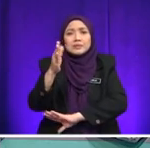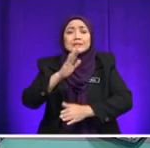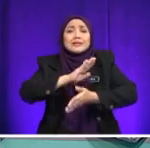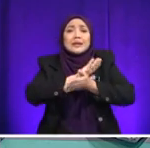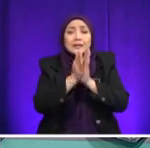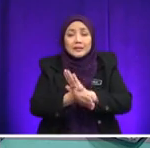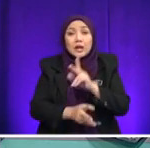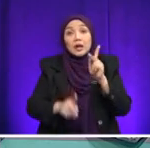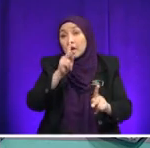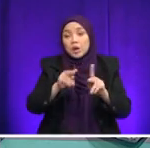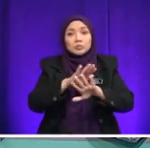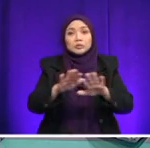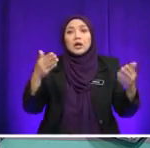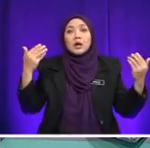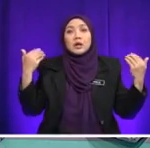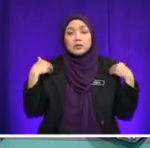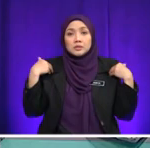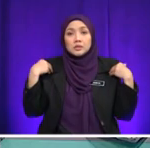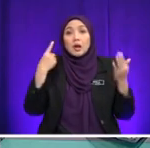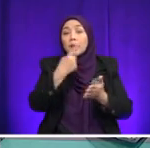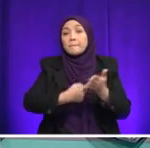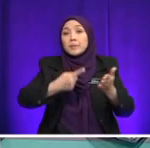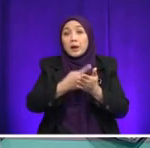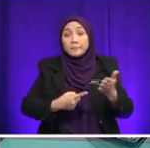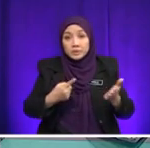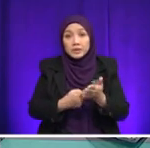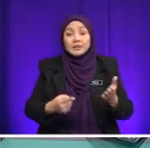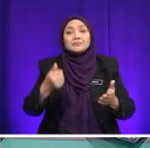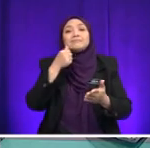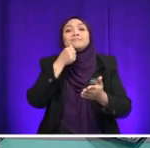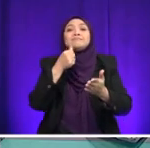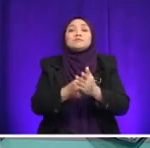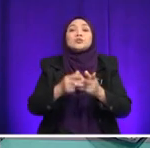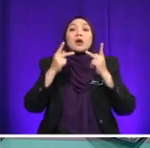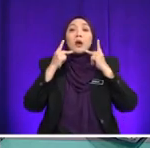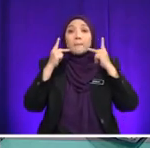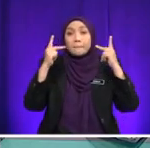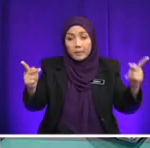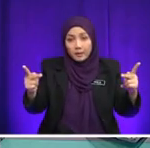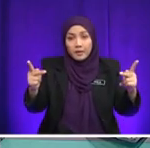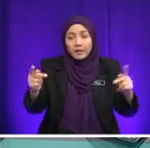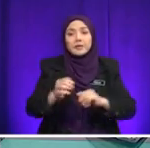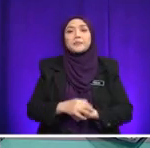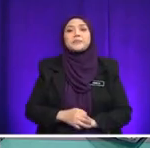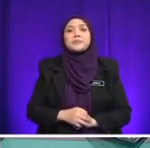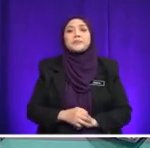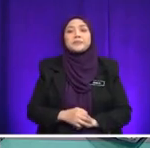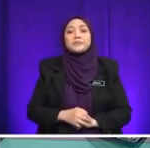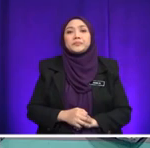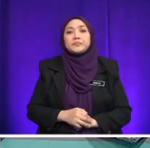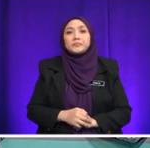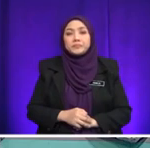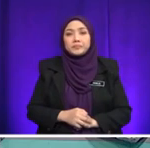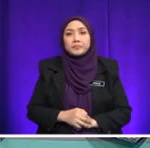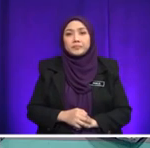penglibatan daripada Akbar jadi Akbar sebenarnya memainkan peranannya amat penting dalam memberikan penyebaran tentang sesuatu